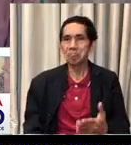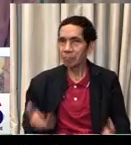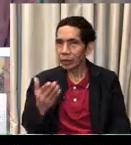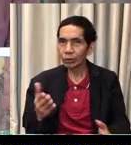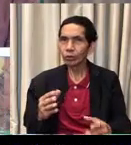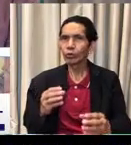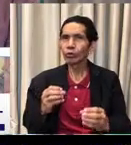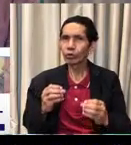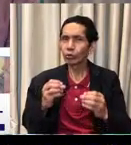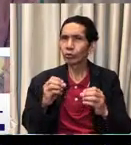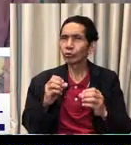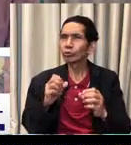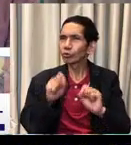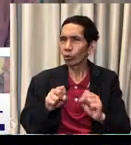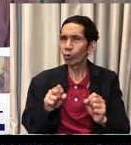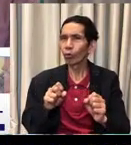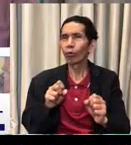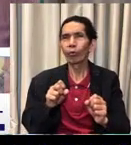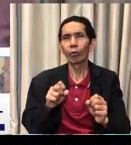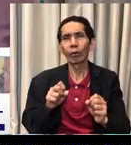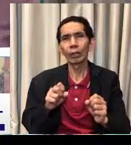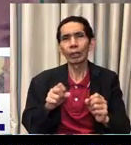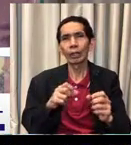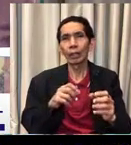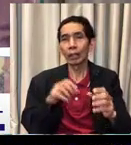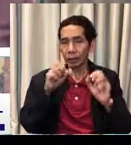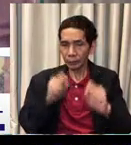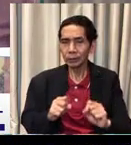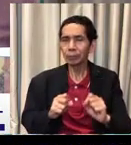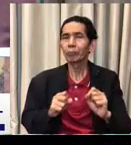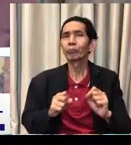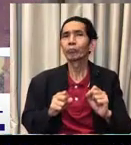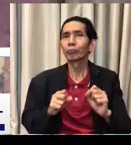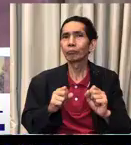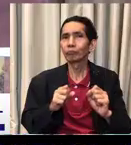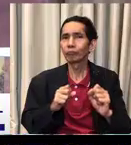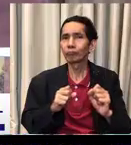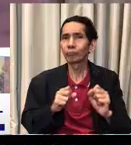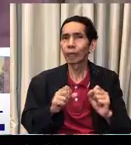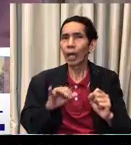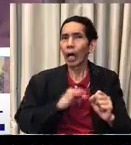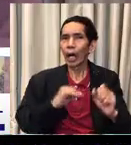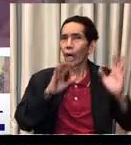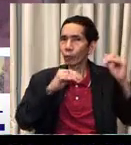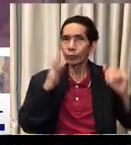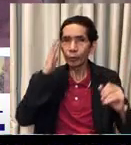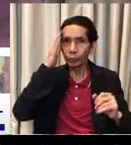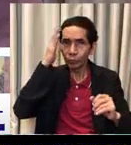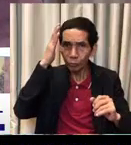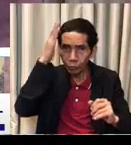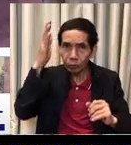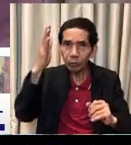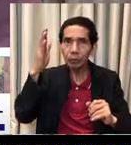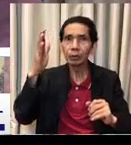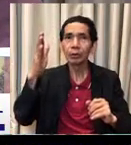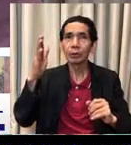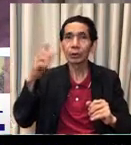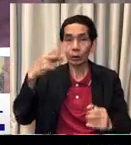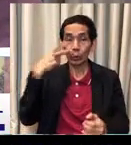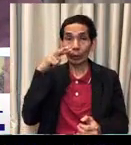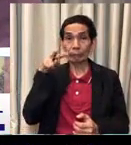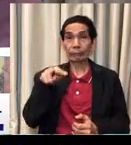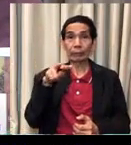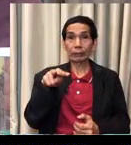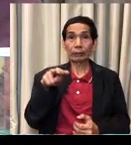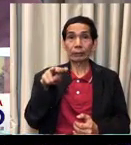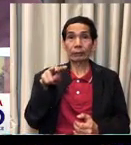So far, wala pa naman. But as much as possible, I hope someday we might fail. Bagay, nakikita nyo